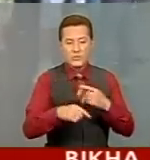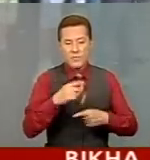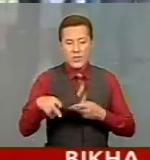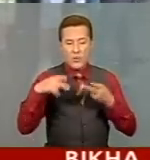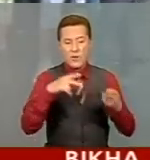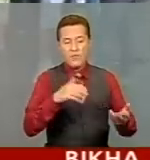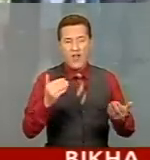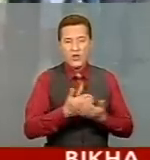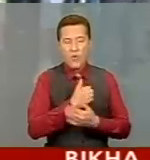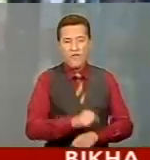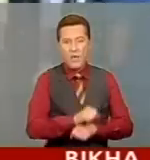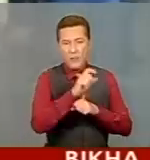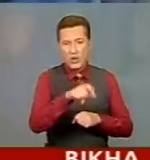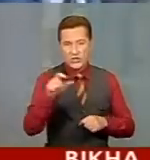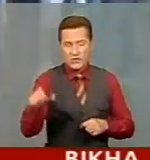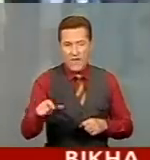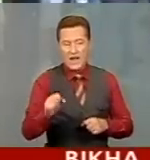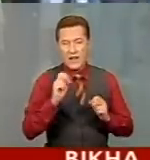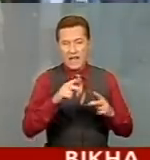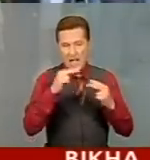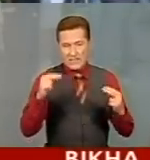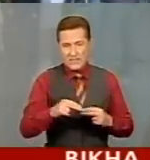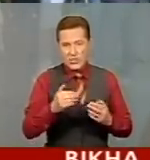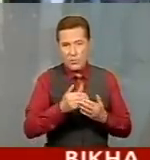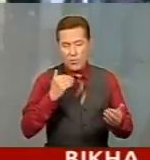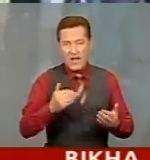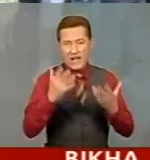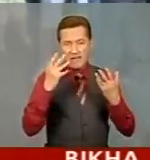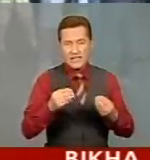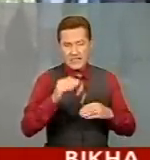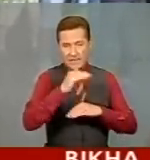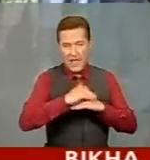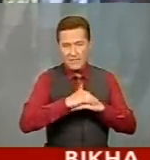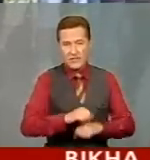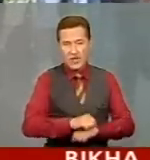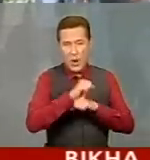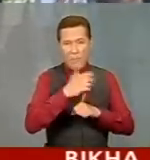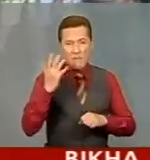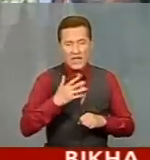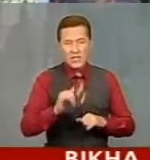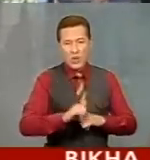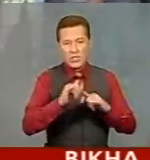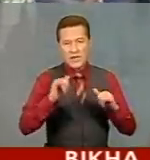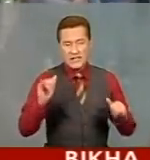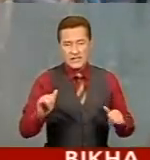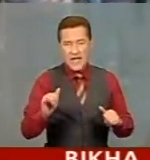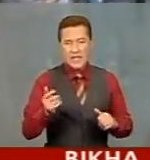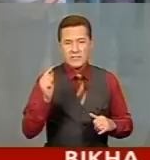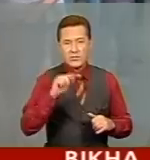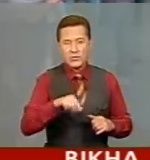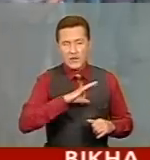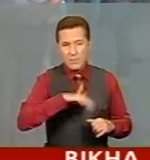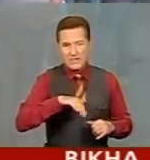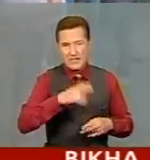нові протестувальники. Як свідчать попередні дні, надвечір мітинг розростається, адже сюди